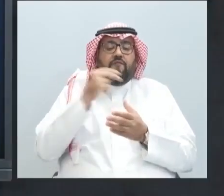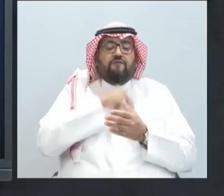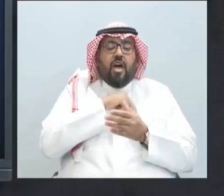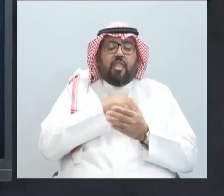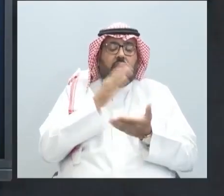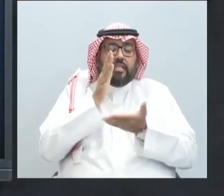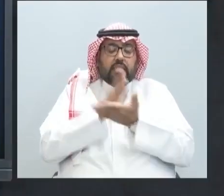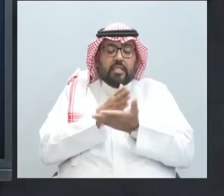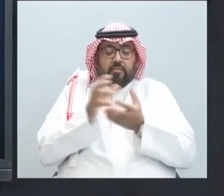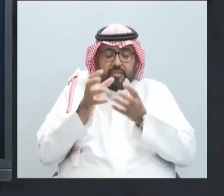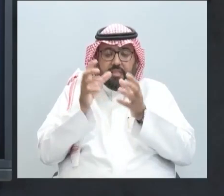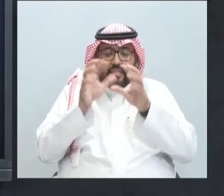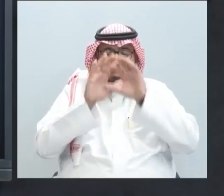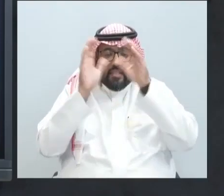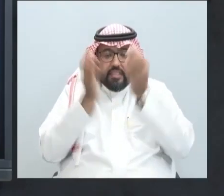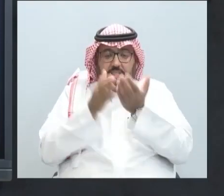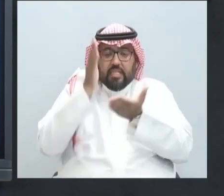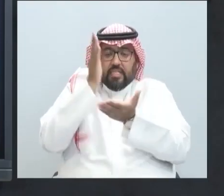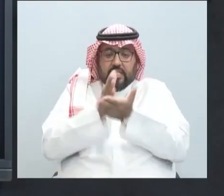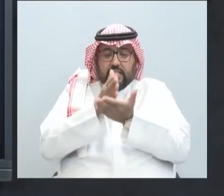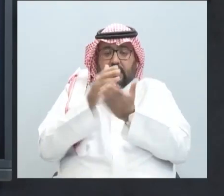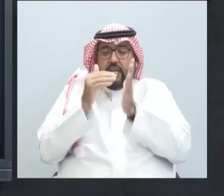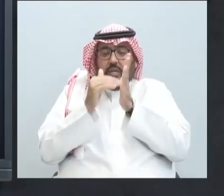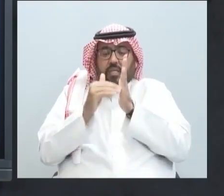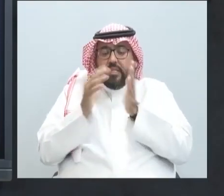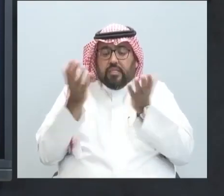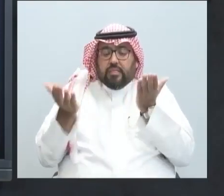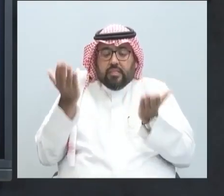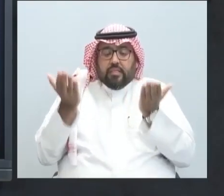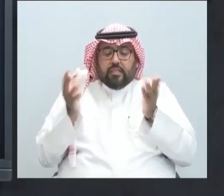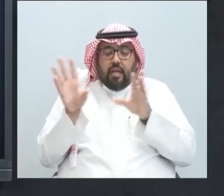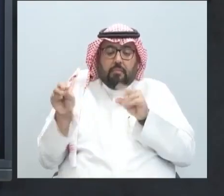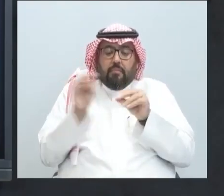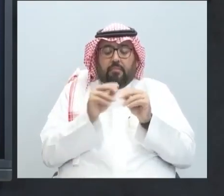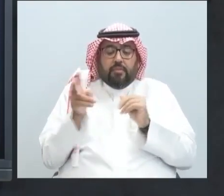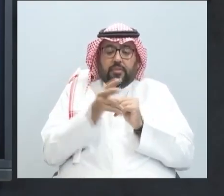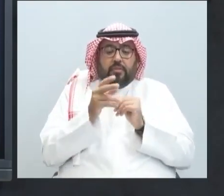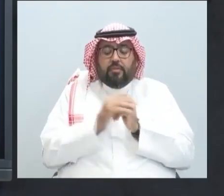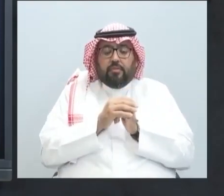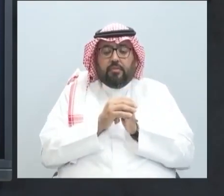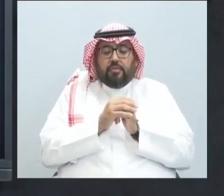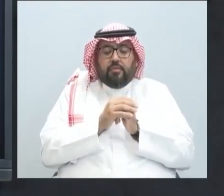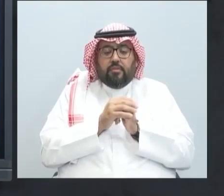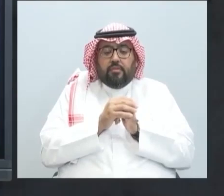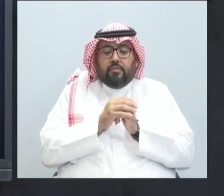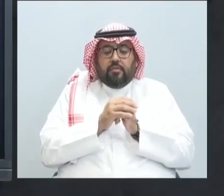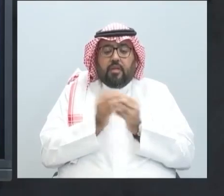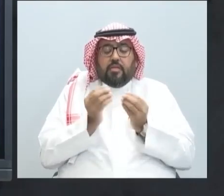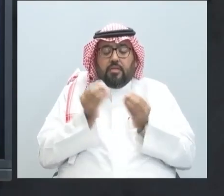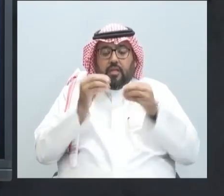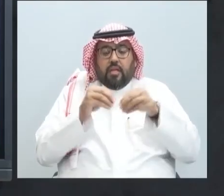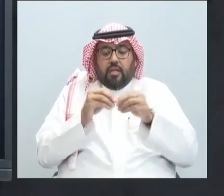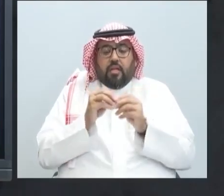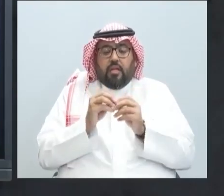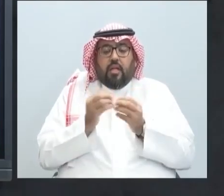اثر الانقسام الانقسام المتساوي لهذه المخلوقات الحيه المخلوقات الحيه استخدمت هذا الانقسام المتساوي هنا ساعدها في